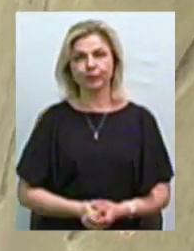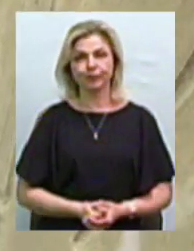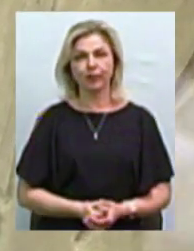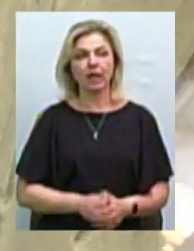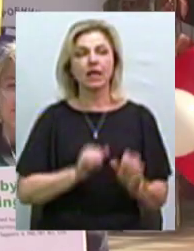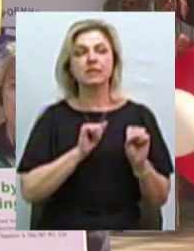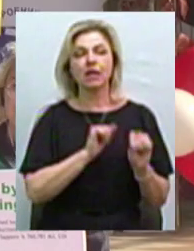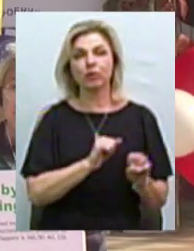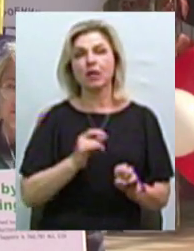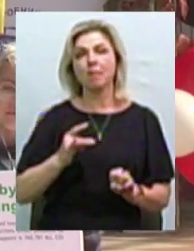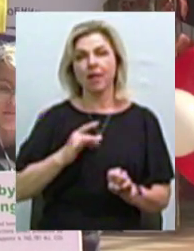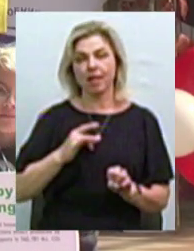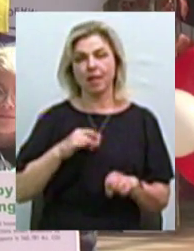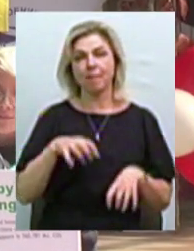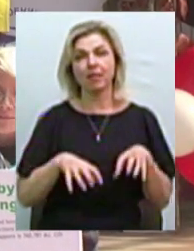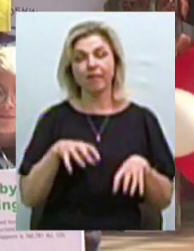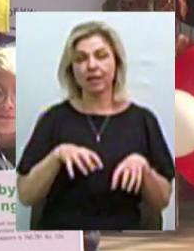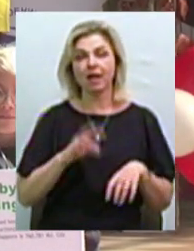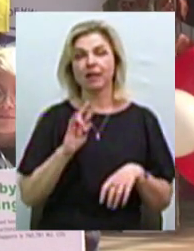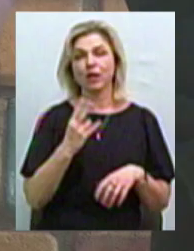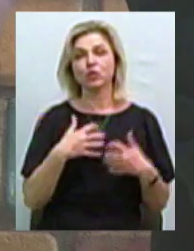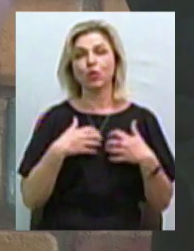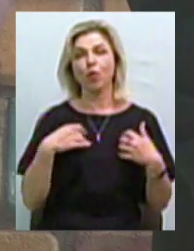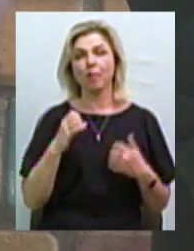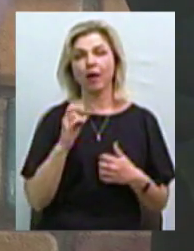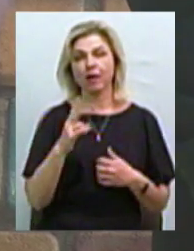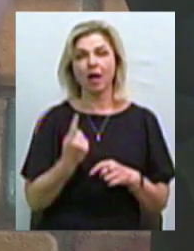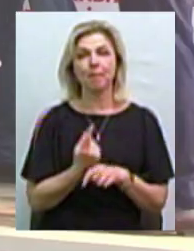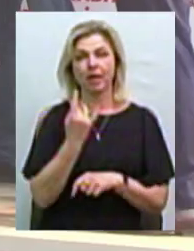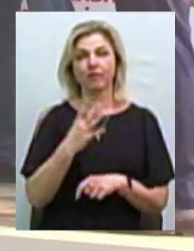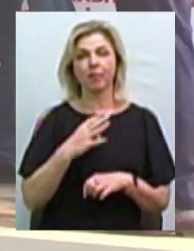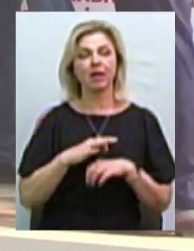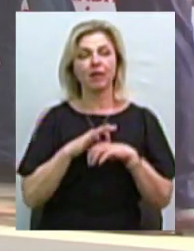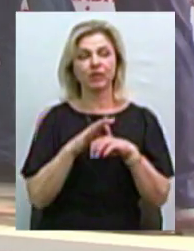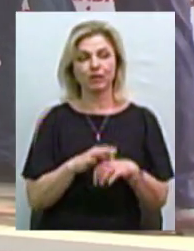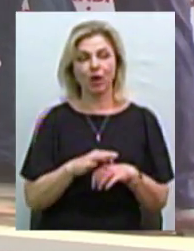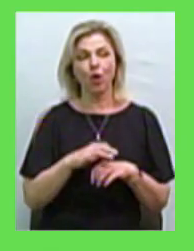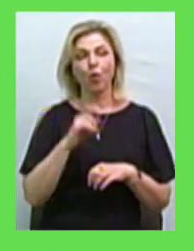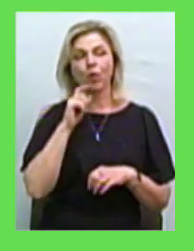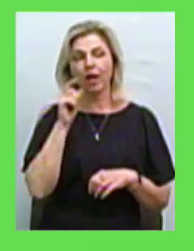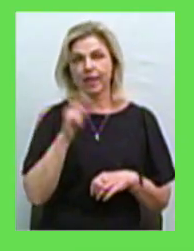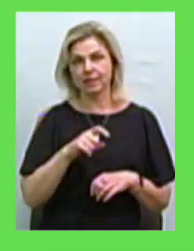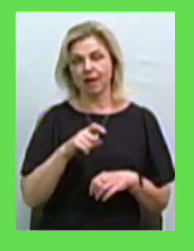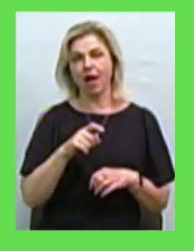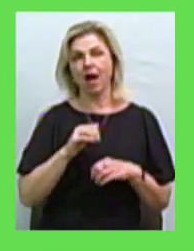Захистимо білих ведмедів. В Миколаївському зоопарку вперше відбулась україно-японська акція.